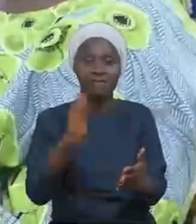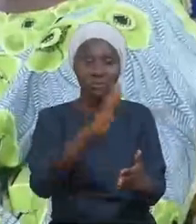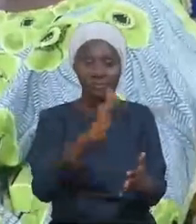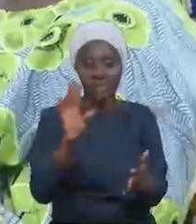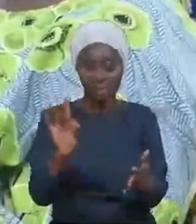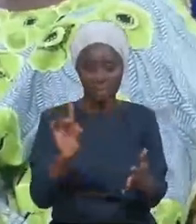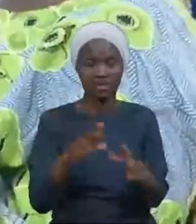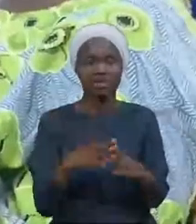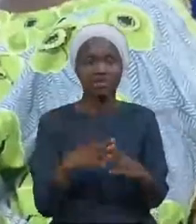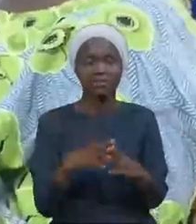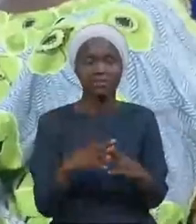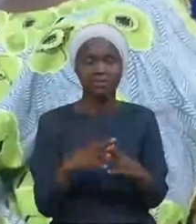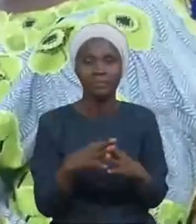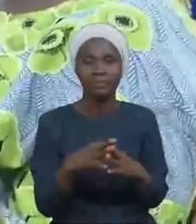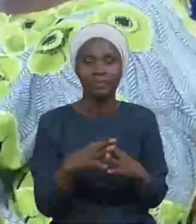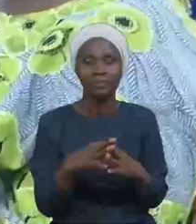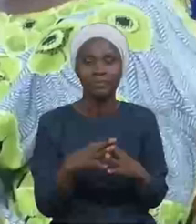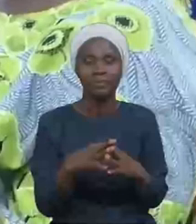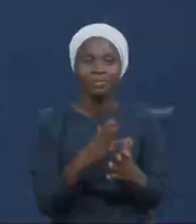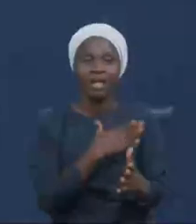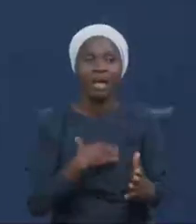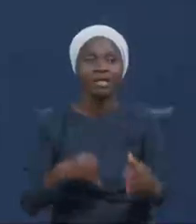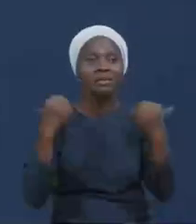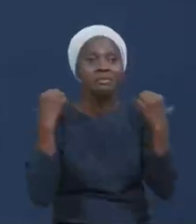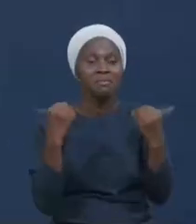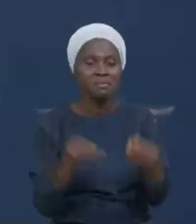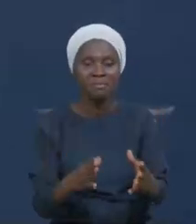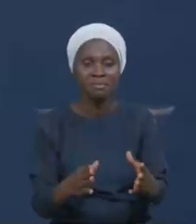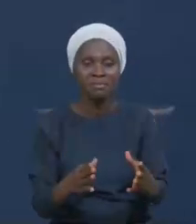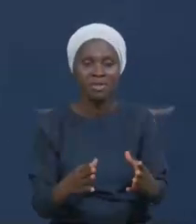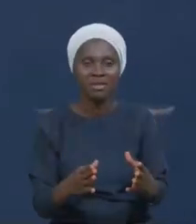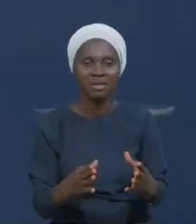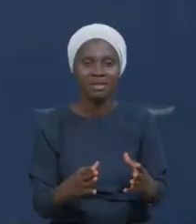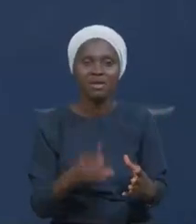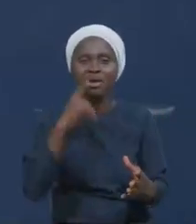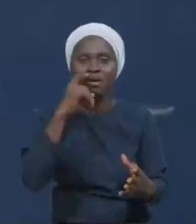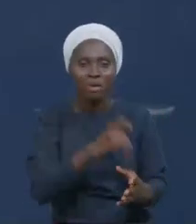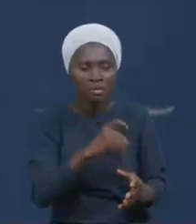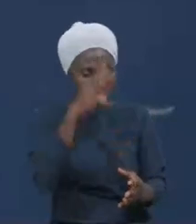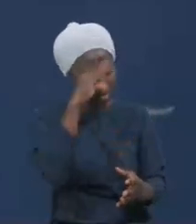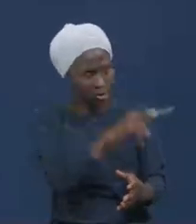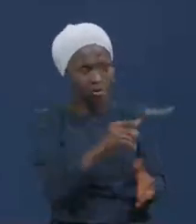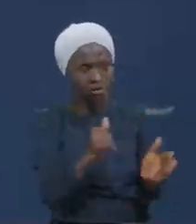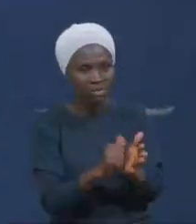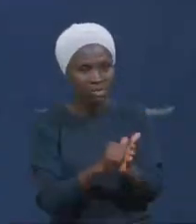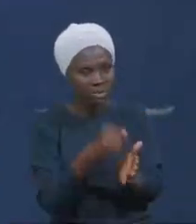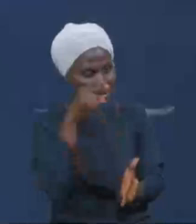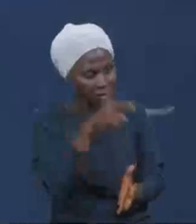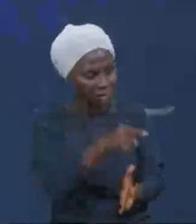Verset 48, plusieurs le reprenaient pour le faire taire.